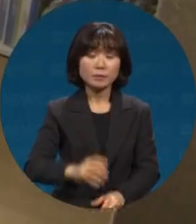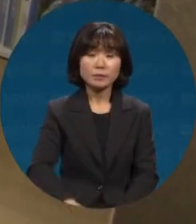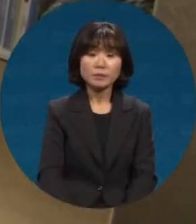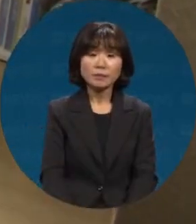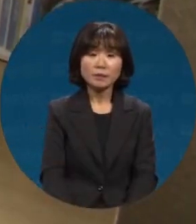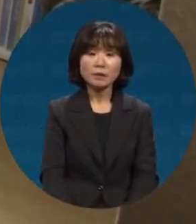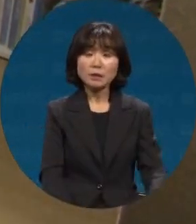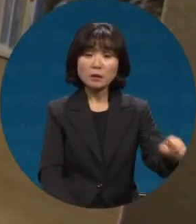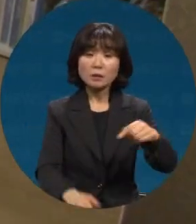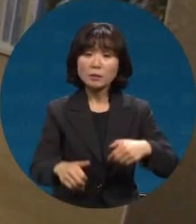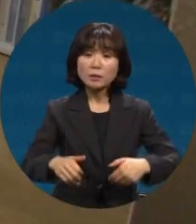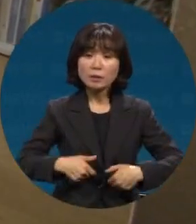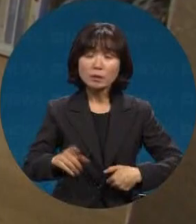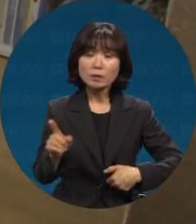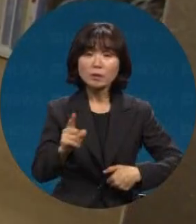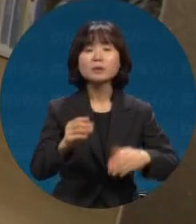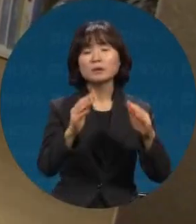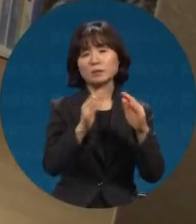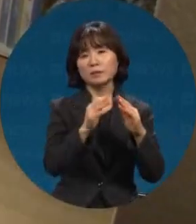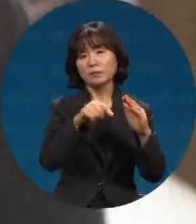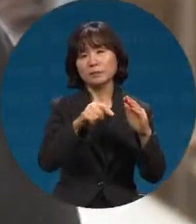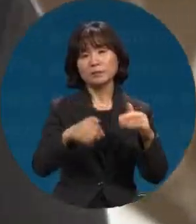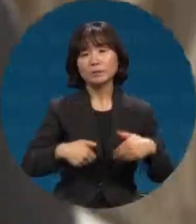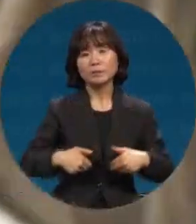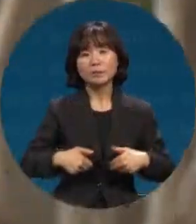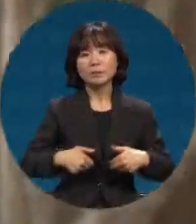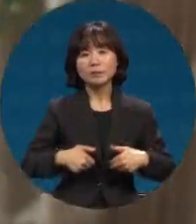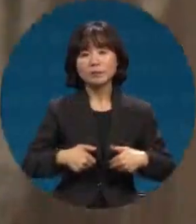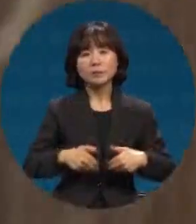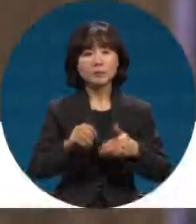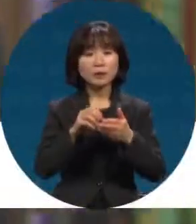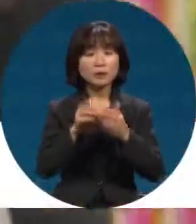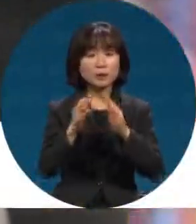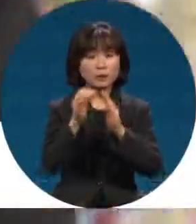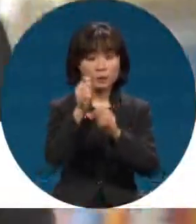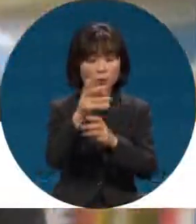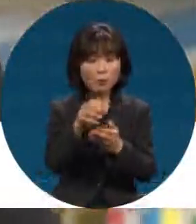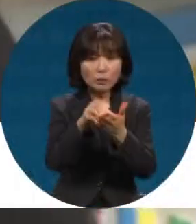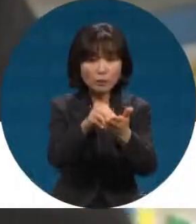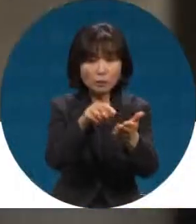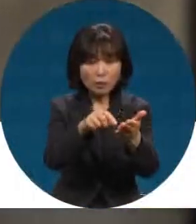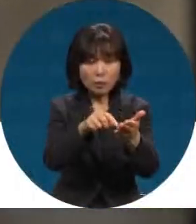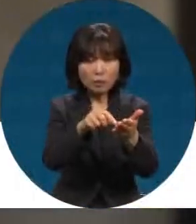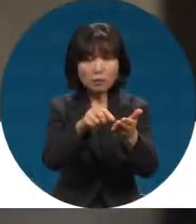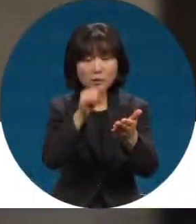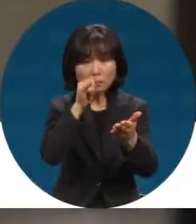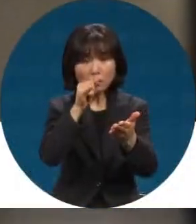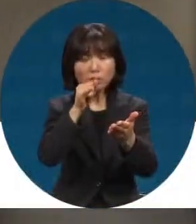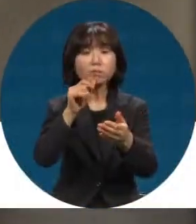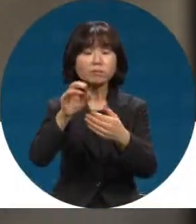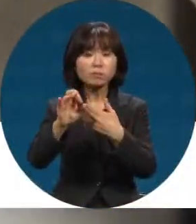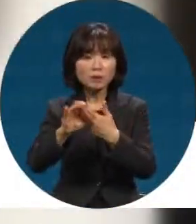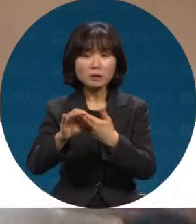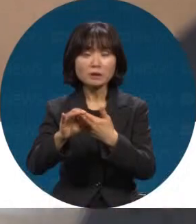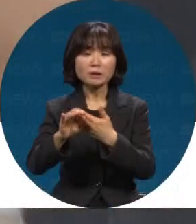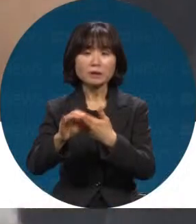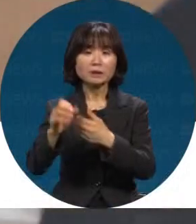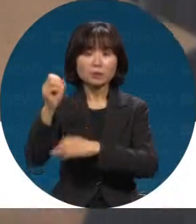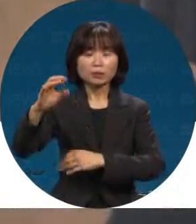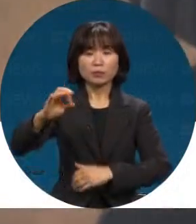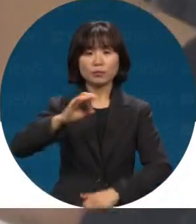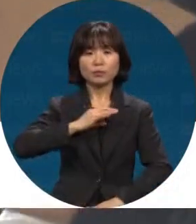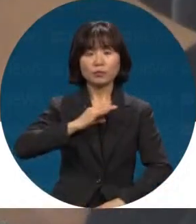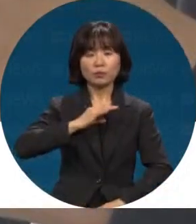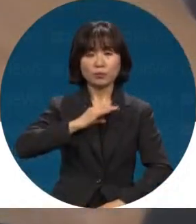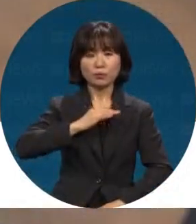이들에게 필요한 건 무엇보다 집입니다 등록된 주소지가 있어야 기초생활수급 등 정부의 각종 복지지원을 받을